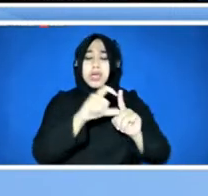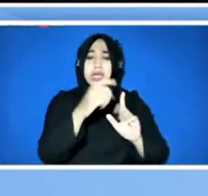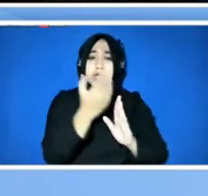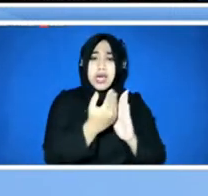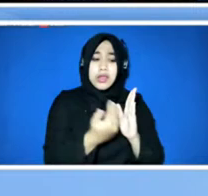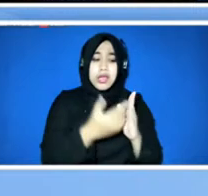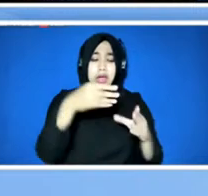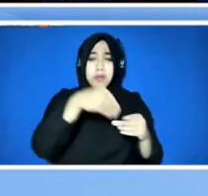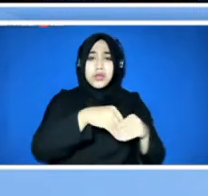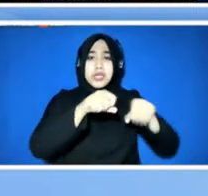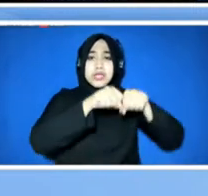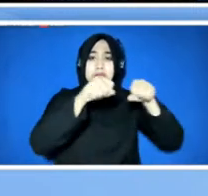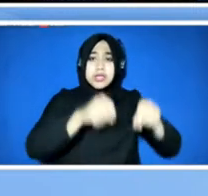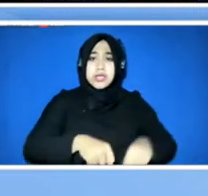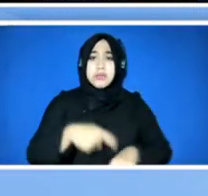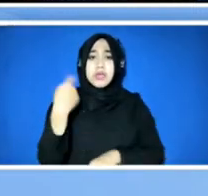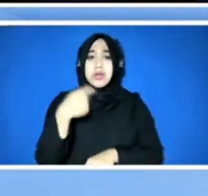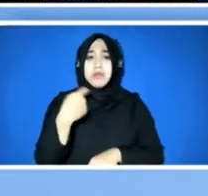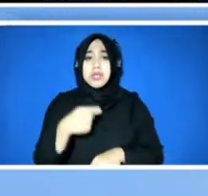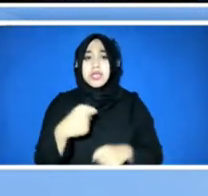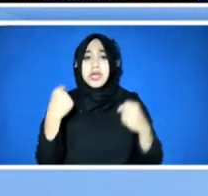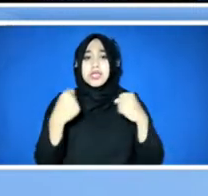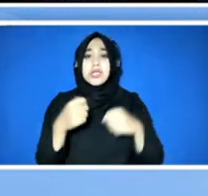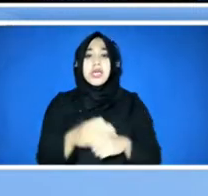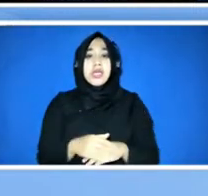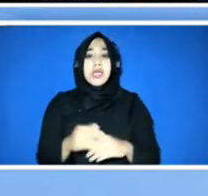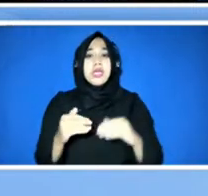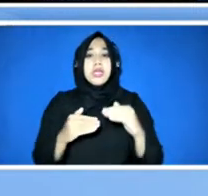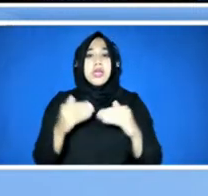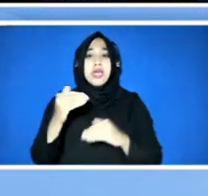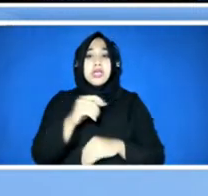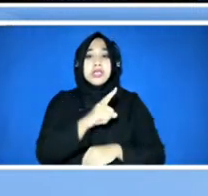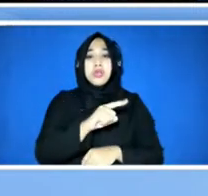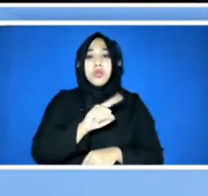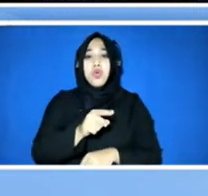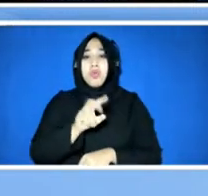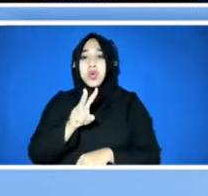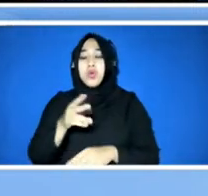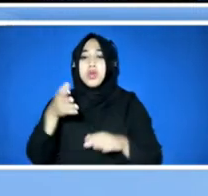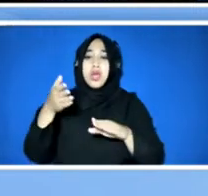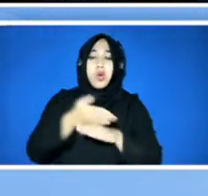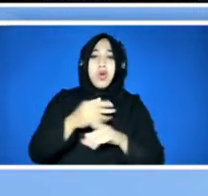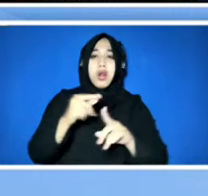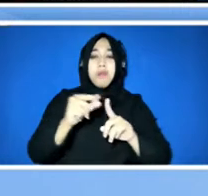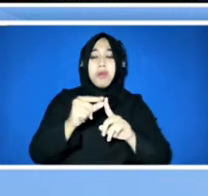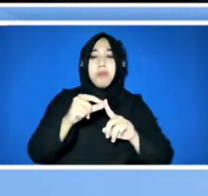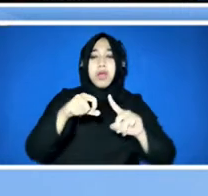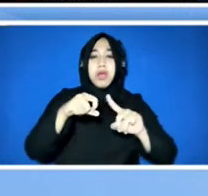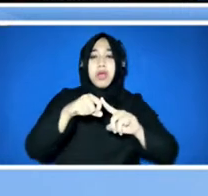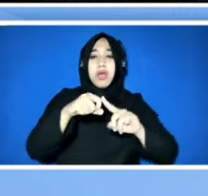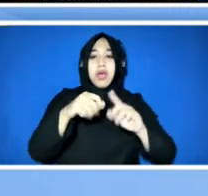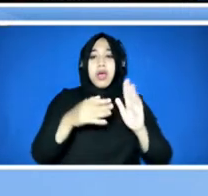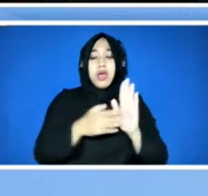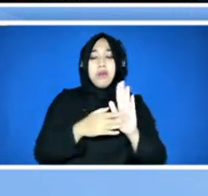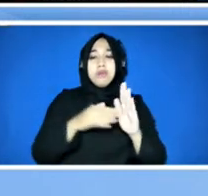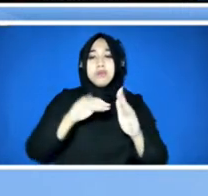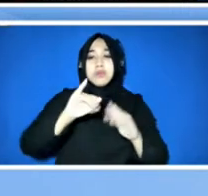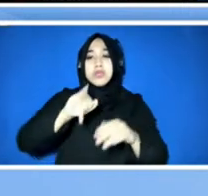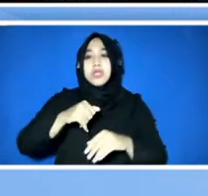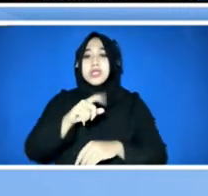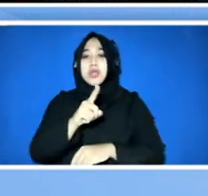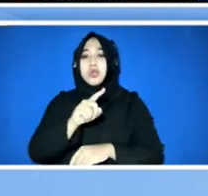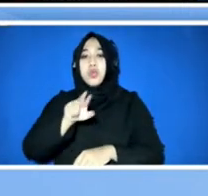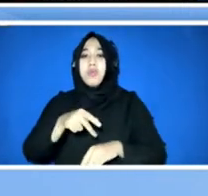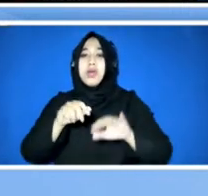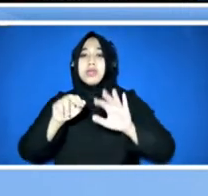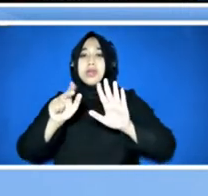sistem Kemenkes baru 1,86, naik dari tadinya 1,2 di awal PPKM jadi 1,86. Tapi angka yang kita tahu sebenarnya